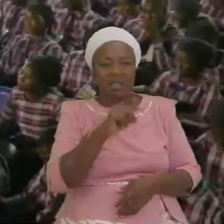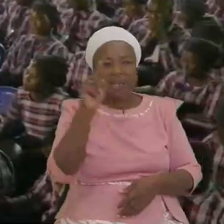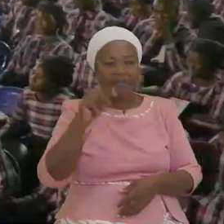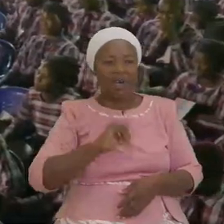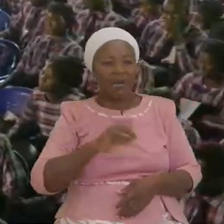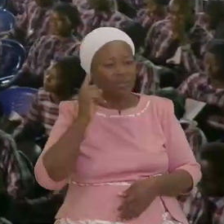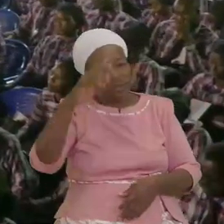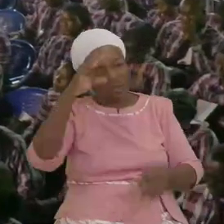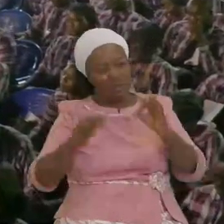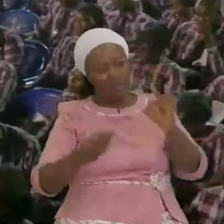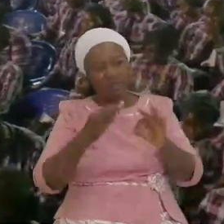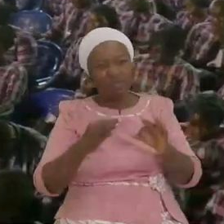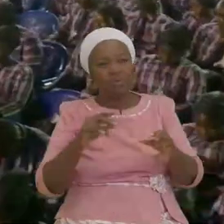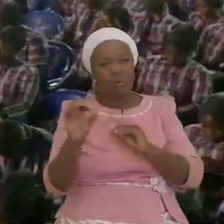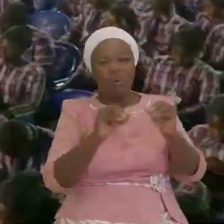verset